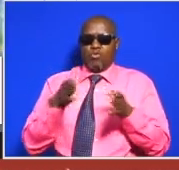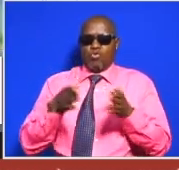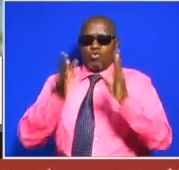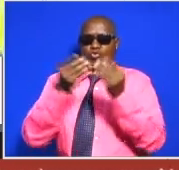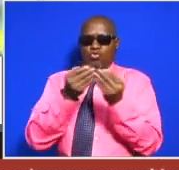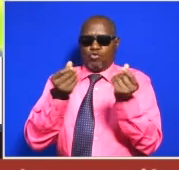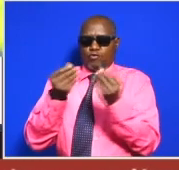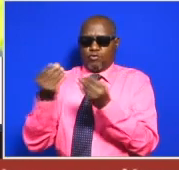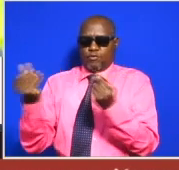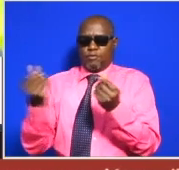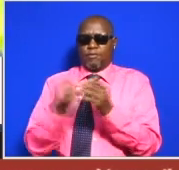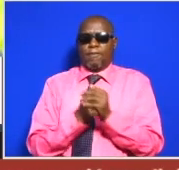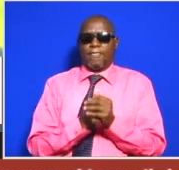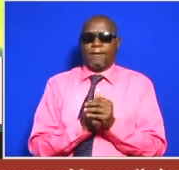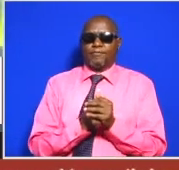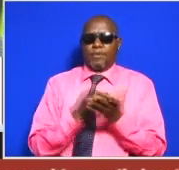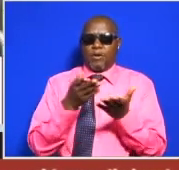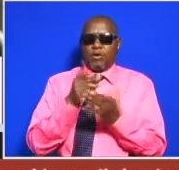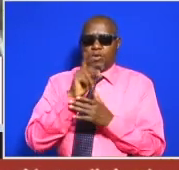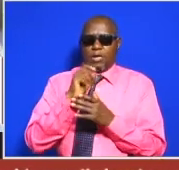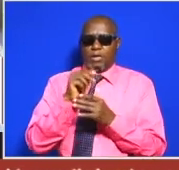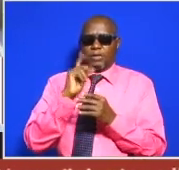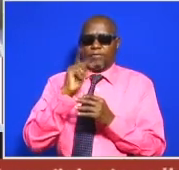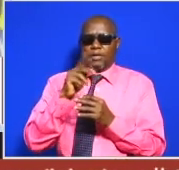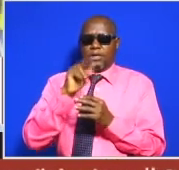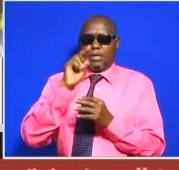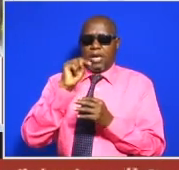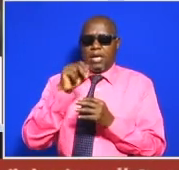Nikiripotia Dira ya Hope TV, langu jina ni Nelias Wanjiru.